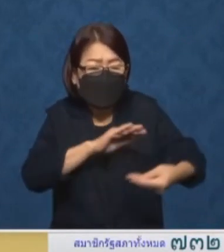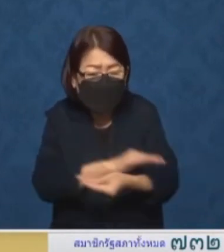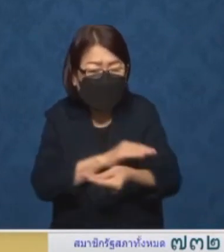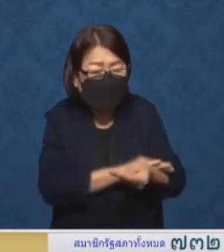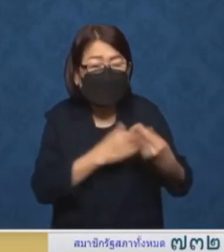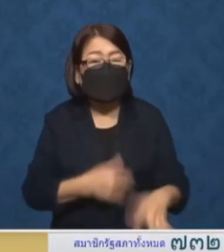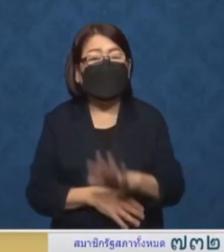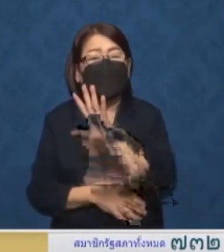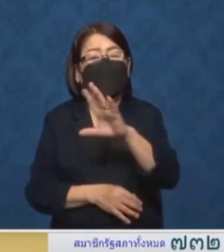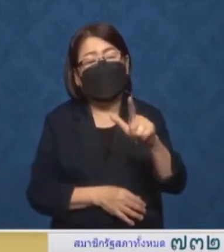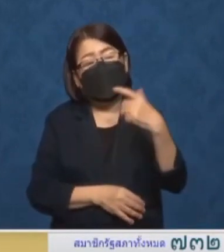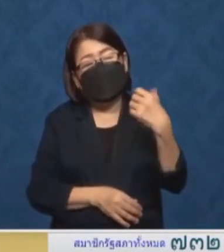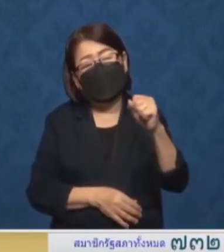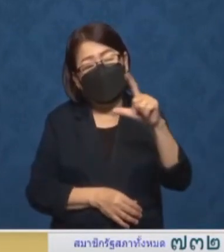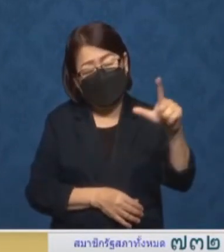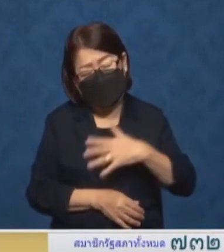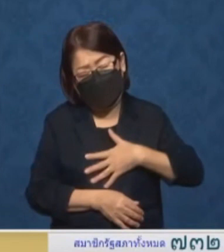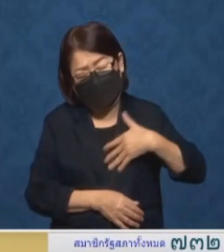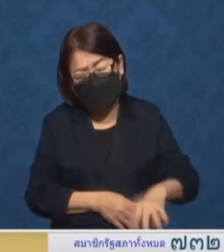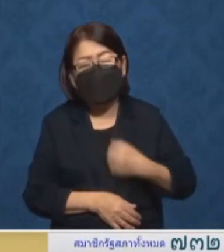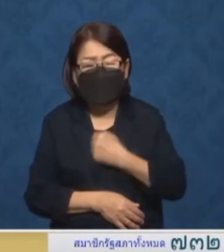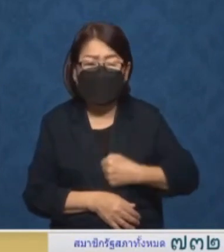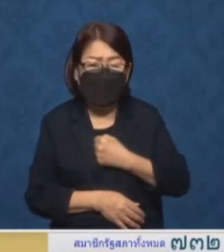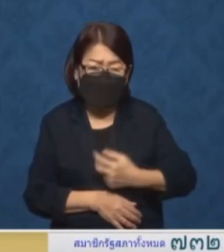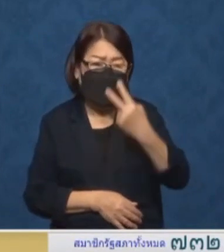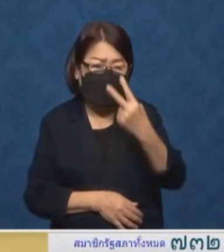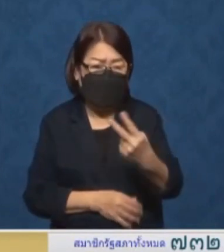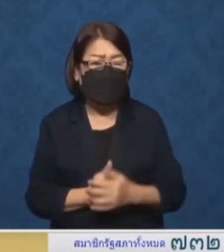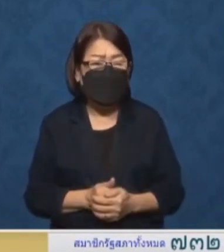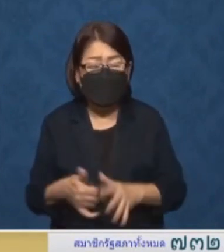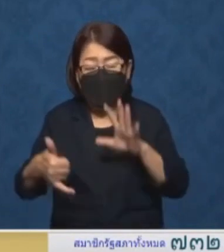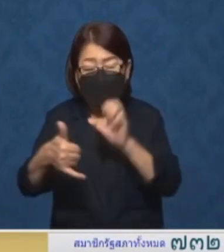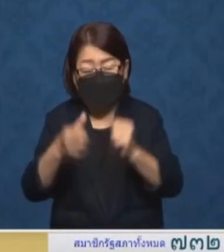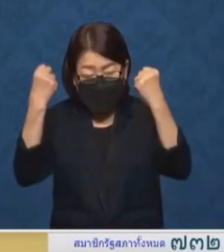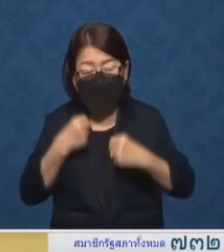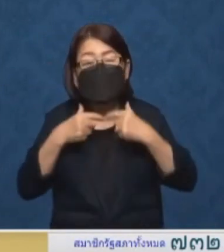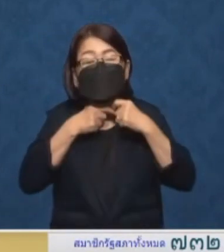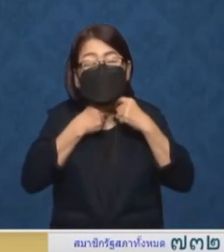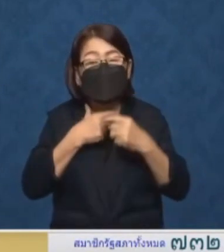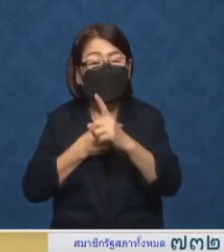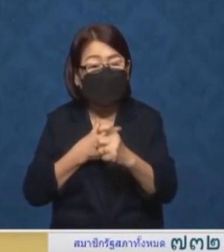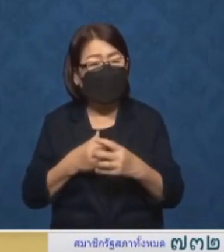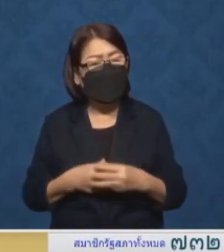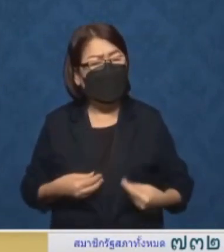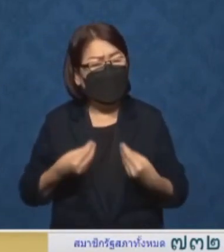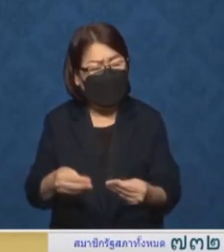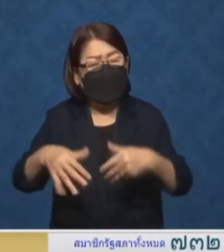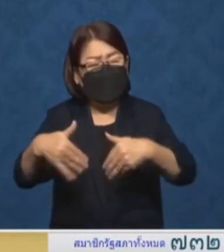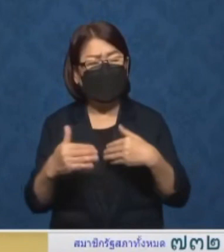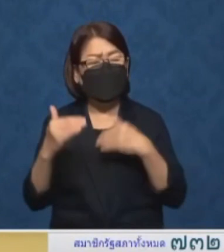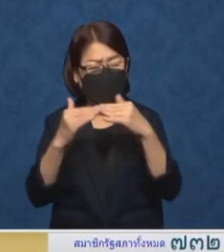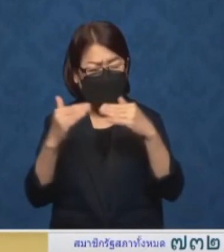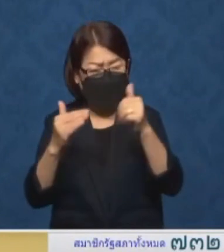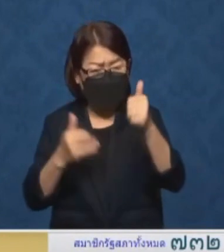ล้านนี่ผมเสียใจนะในกระบวนการนี่ผมเกรงว่าพี่น้องประชาชนไม่รับความเป็นธรรมเท่านั้นเองครับผมไม่มีเจตนาอื่นเพราะ